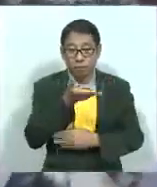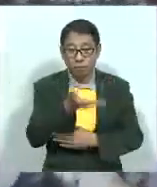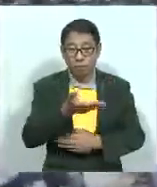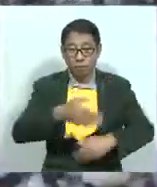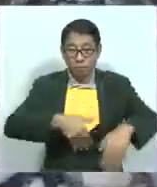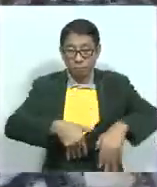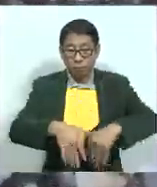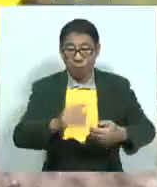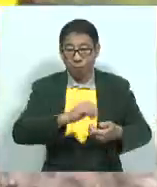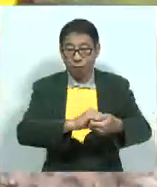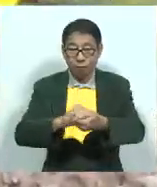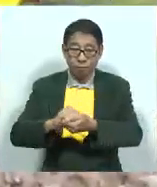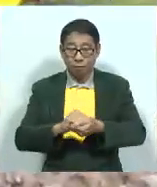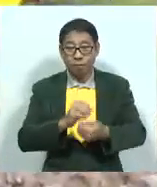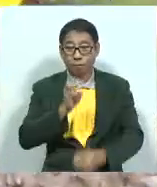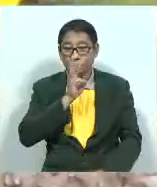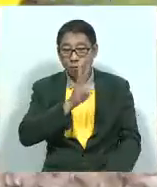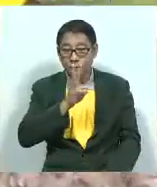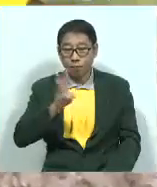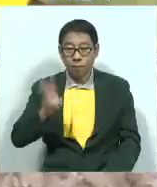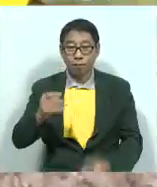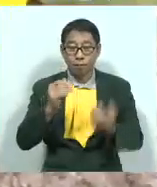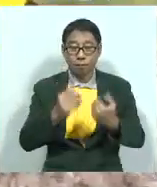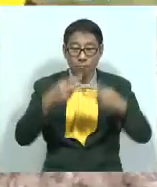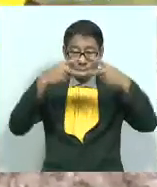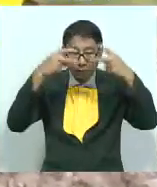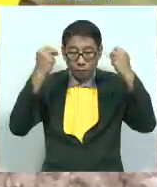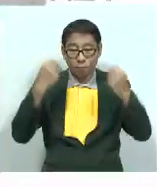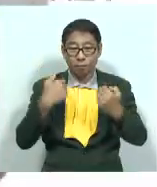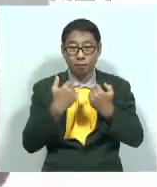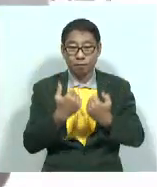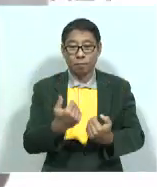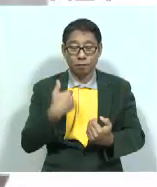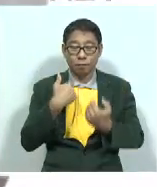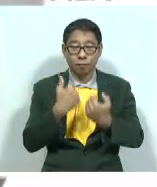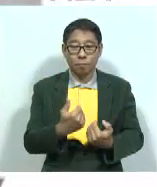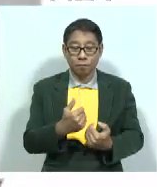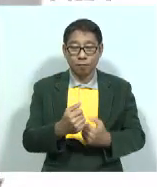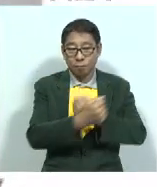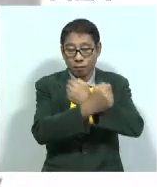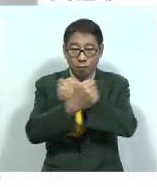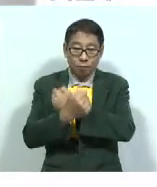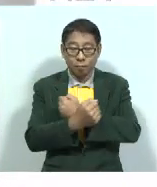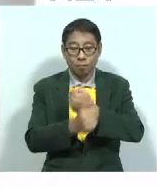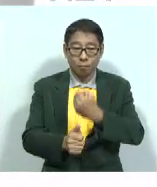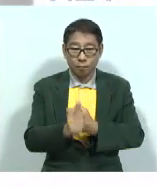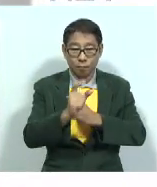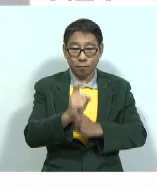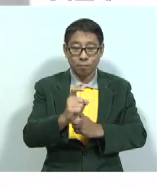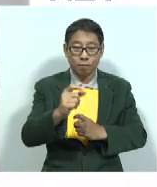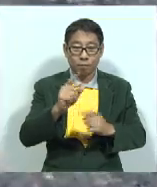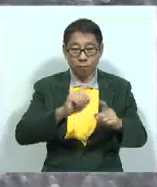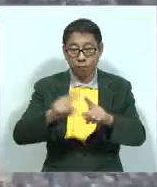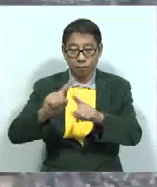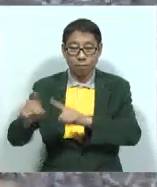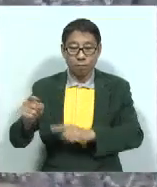ชาชนร่วมประณามการกระทำอันไร้มนุษยธรรมของผู้ก่อเหตุและช่วยกันต่อต้านการใช้ความรุนแรงใน